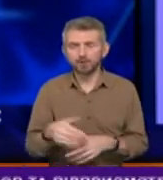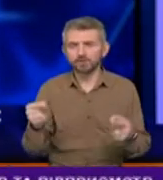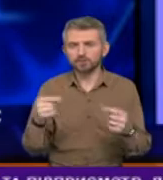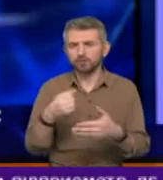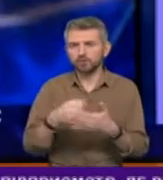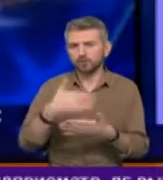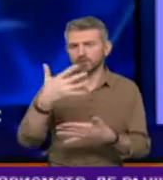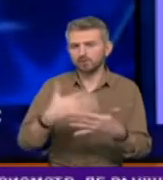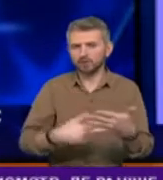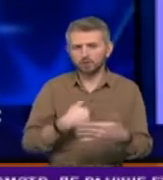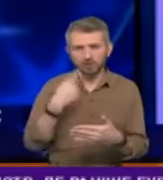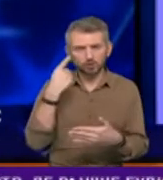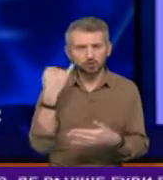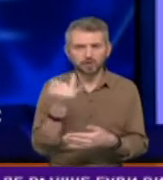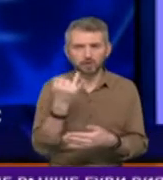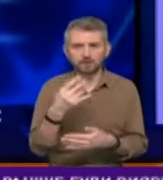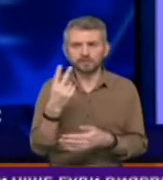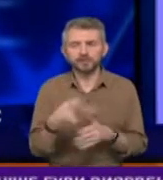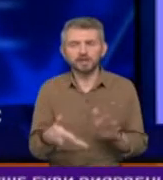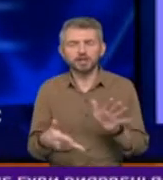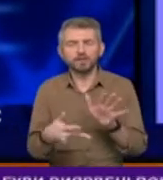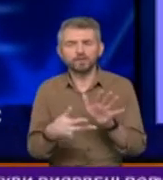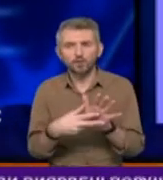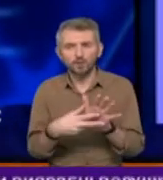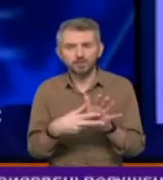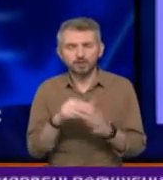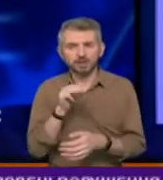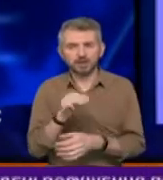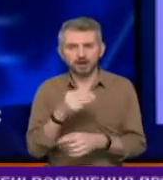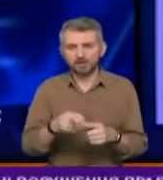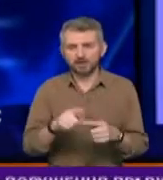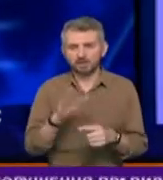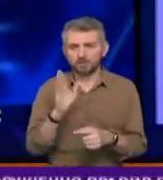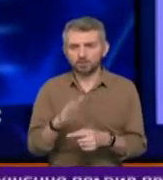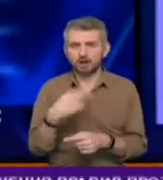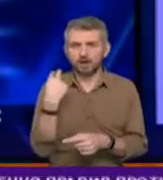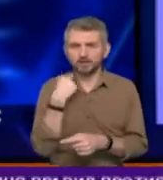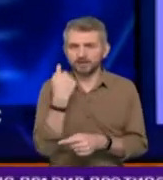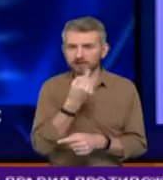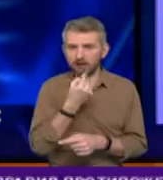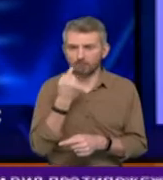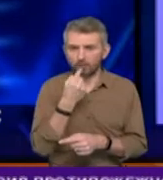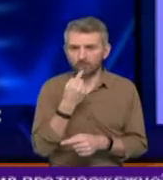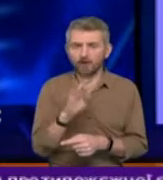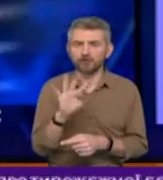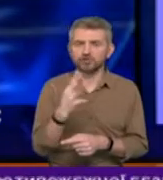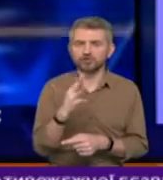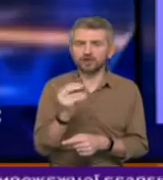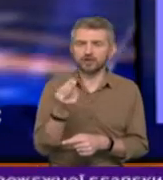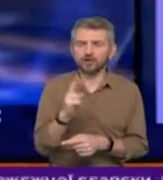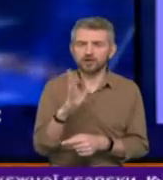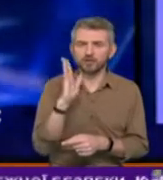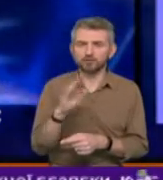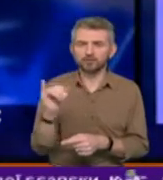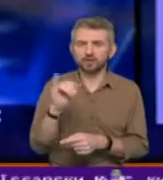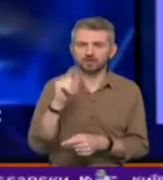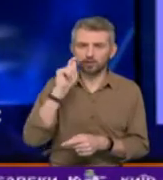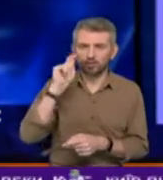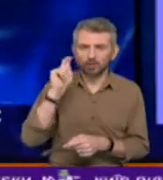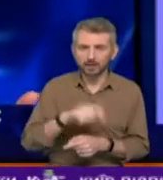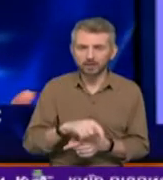говорю, шпорами не користувалися, там, які там телефони, годинники ці розумні, там, написи на колінах,